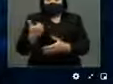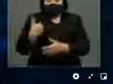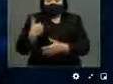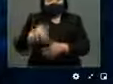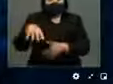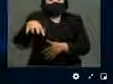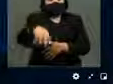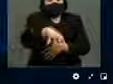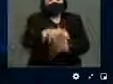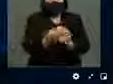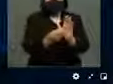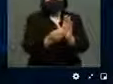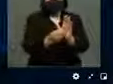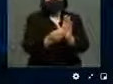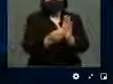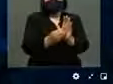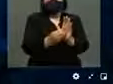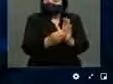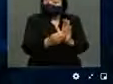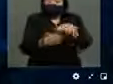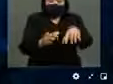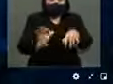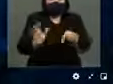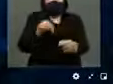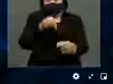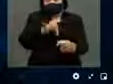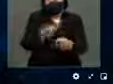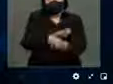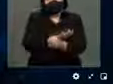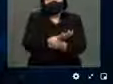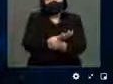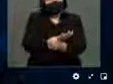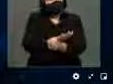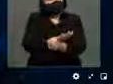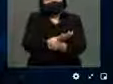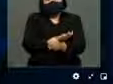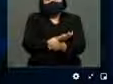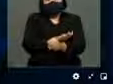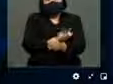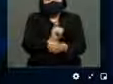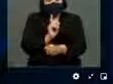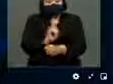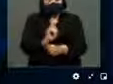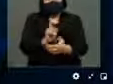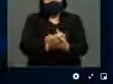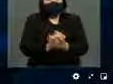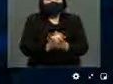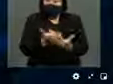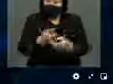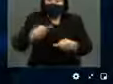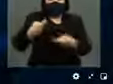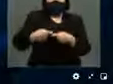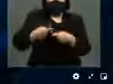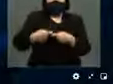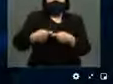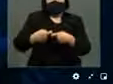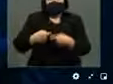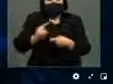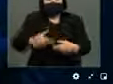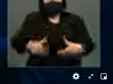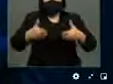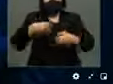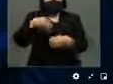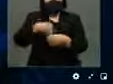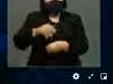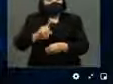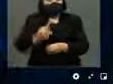กรุงเทพมหานครก็ขอกลับเรียนว่านี่คือเรื่องที่เป็นความยากลำบากของคนในกรุงเทพที่กำลังเจ